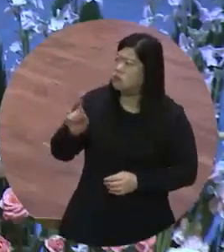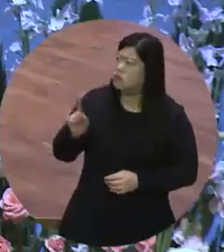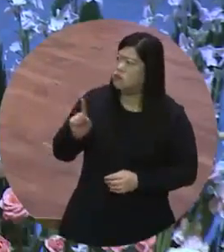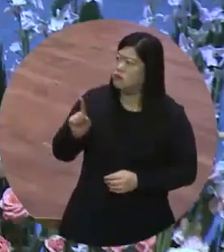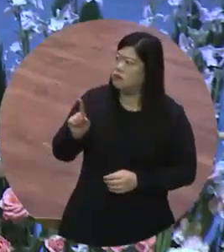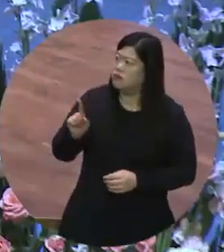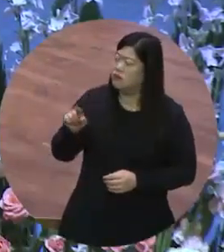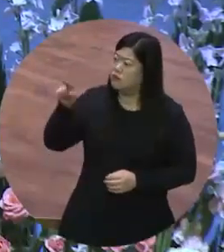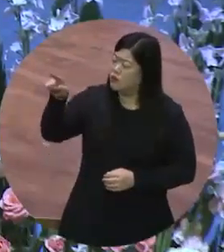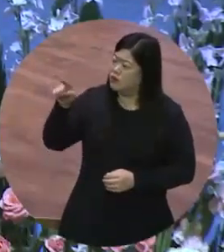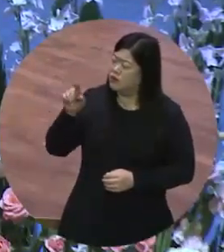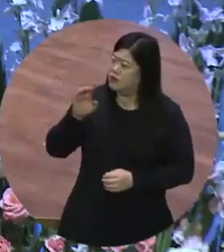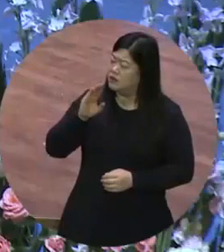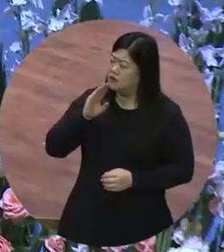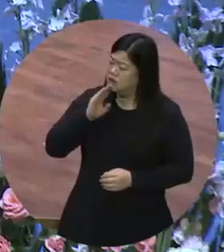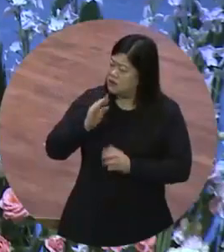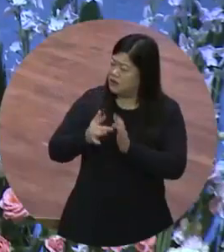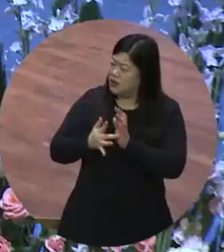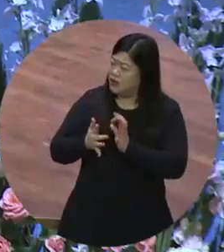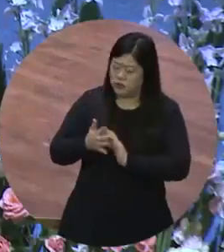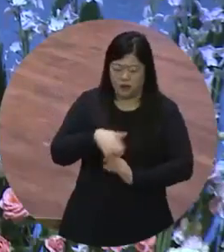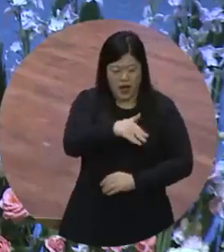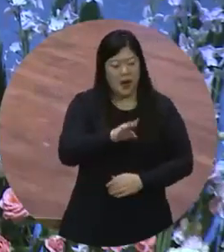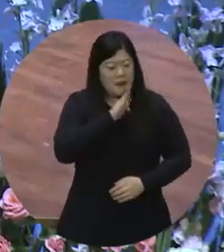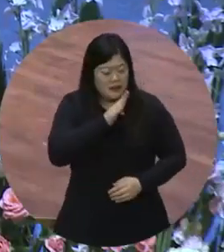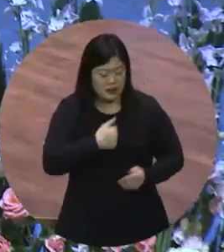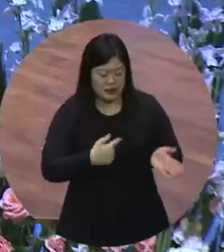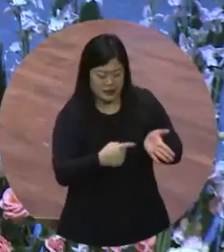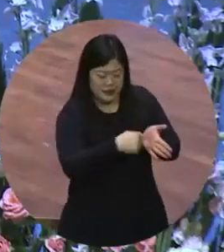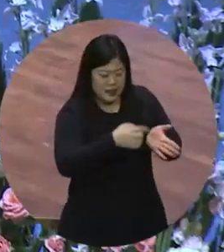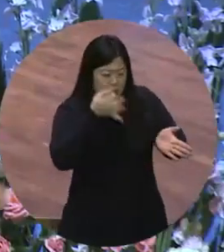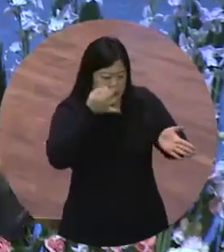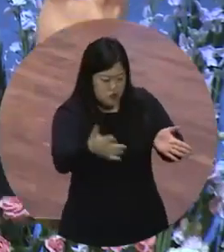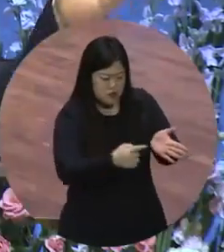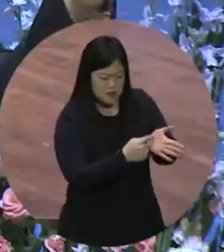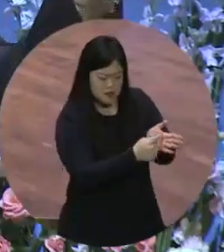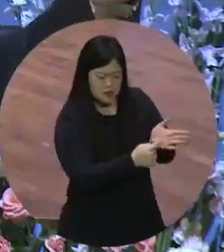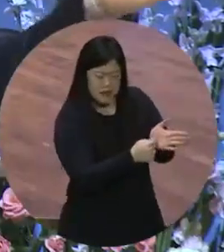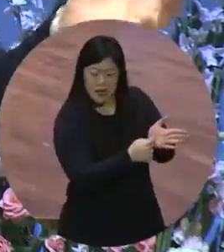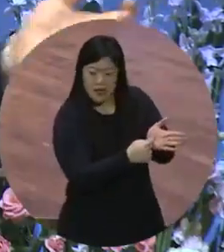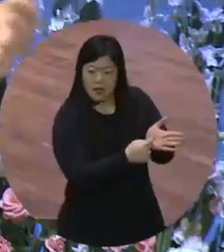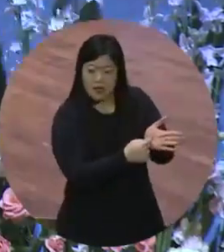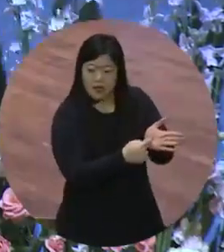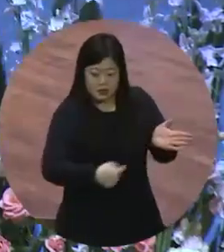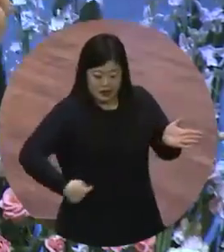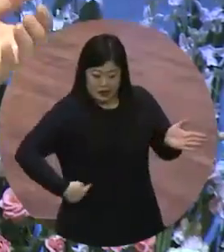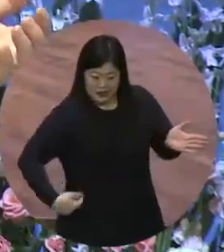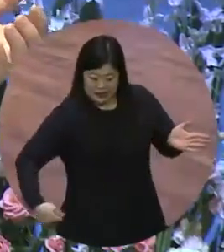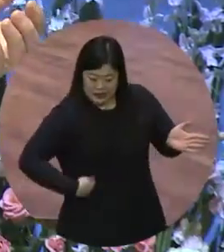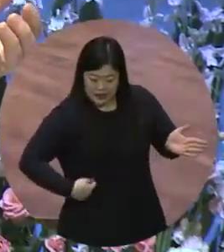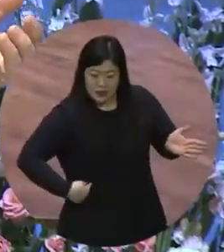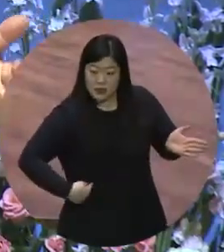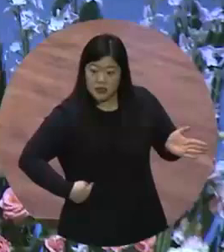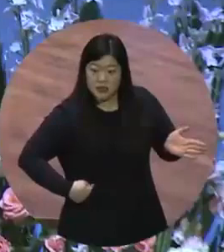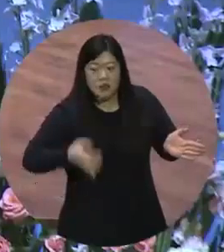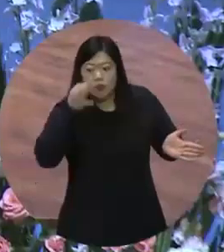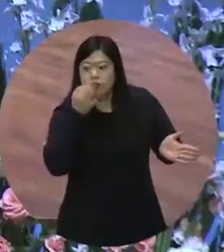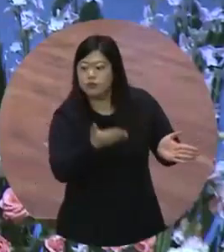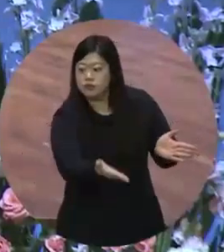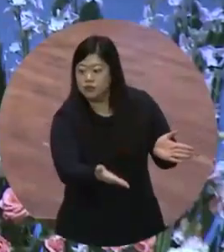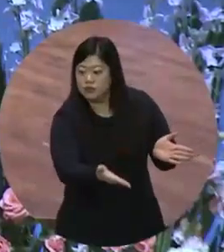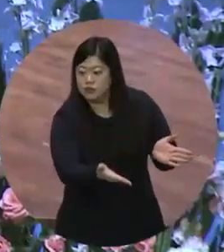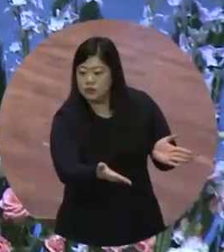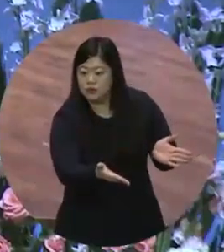너희들과 함께했던 내 예수다. 다시 봐봐. 확인을 시켜 확인. 십자가 달렸을 때 박혔던 못자국,